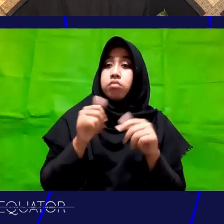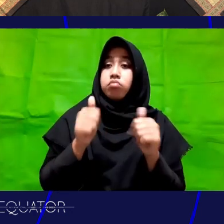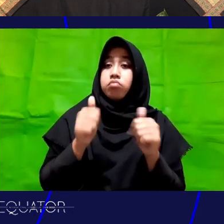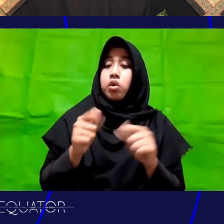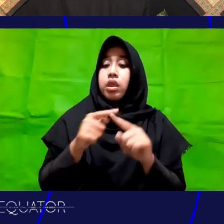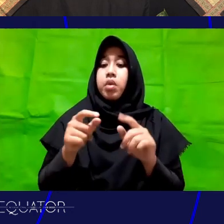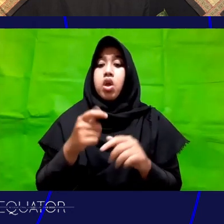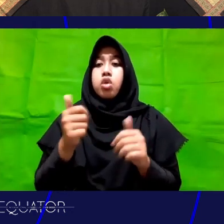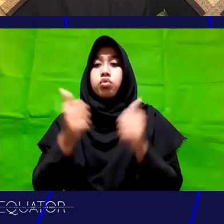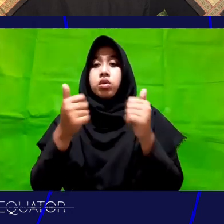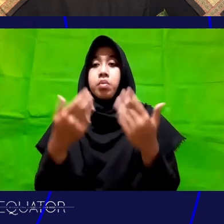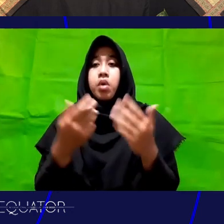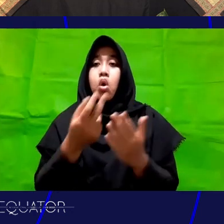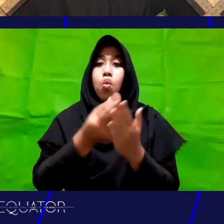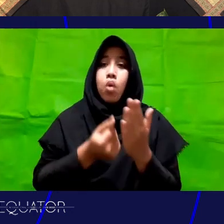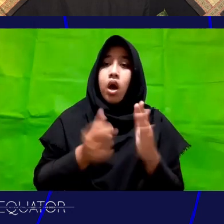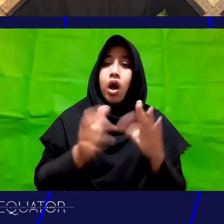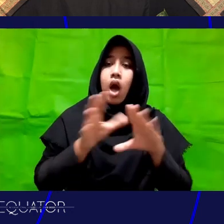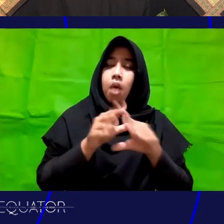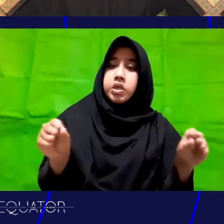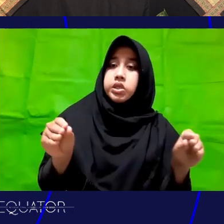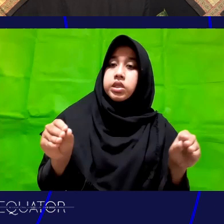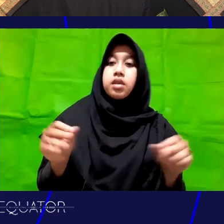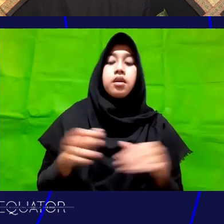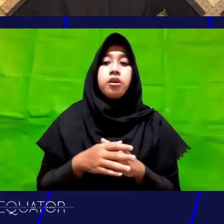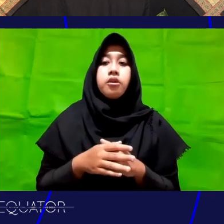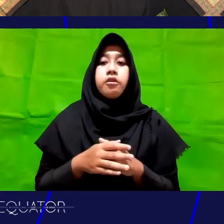terus masa depan juga tidak pasti gitu.